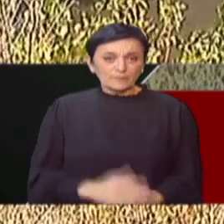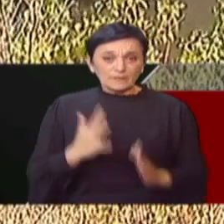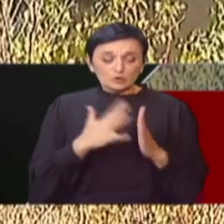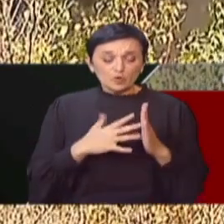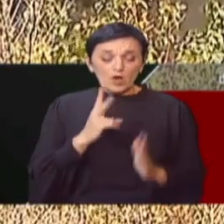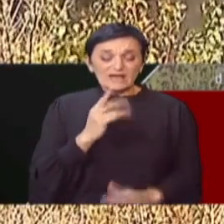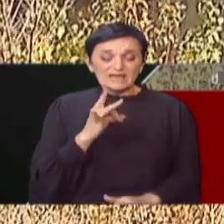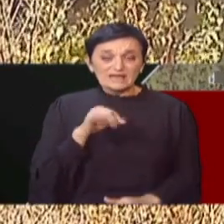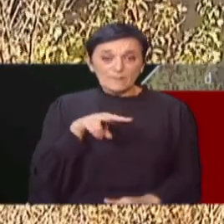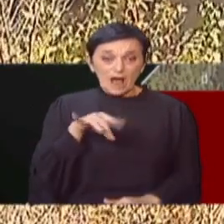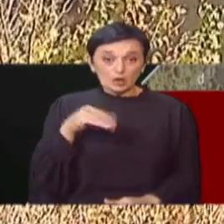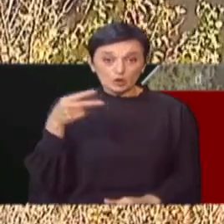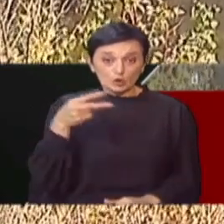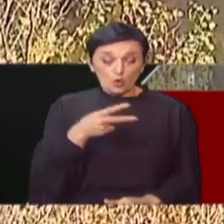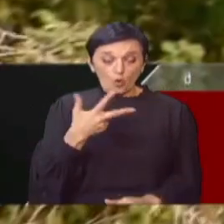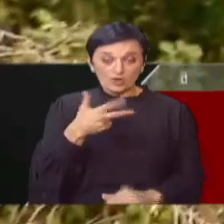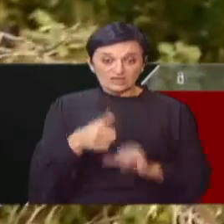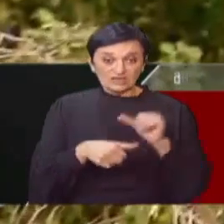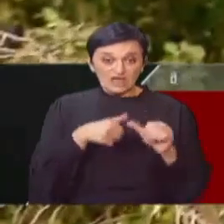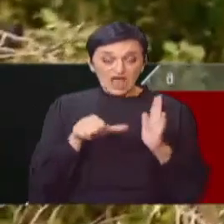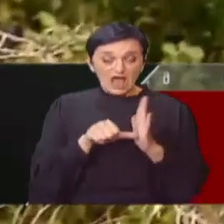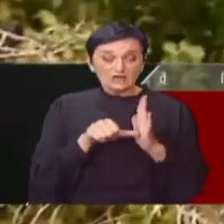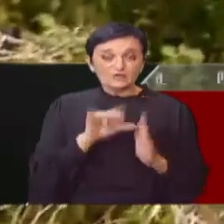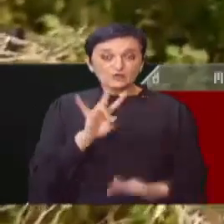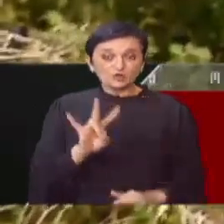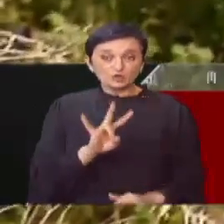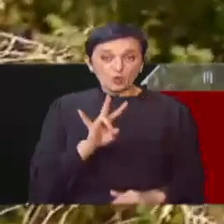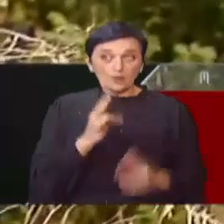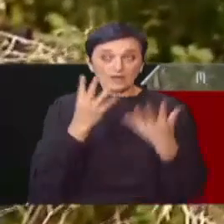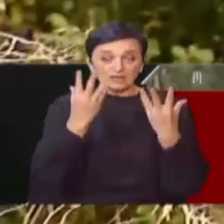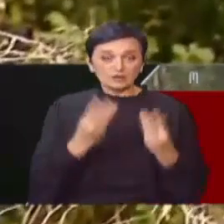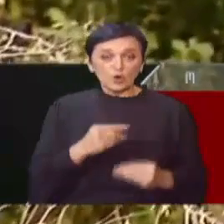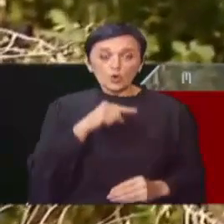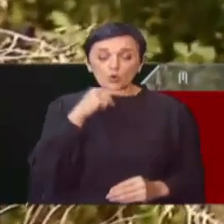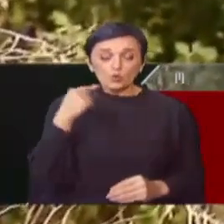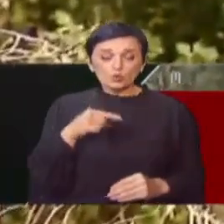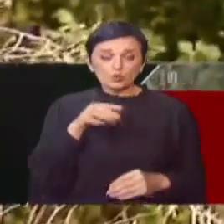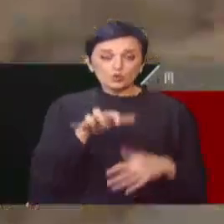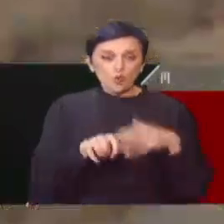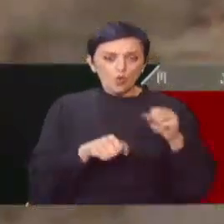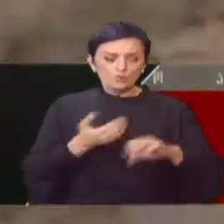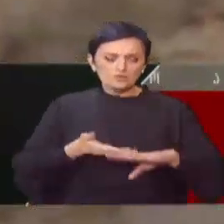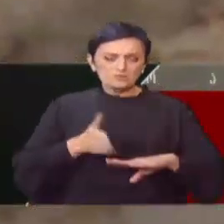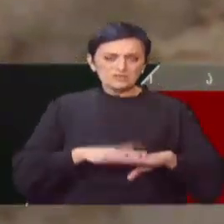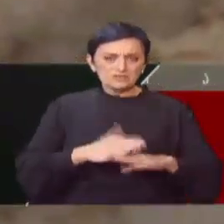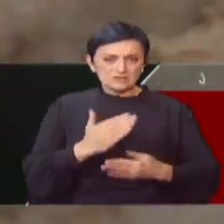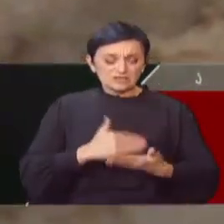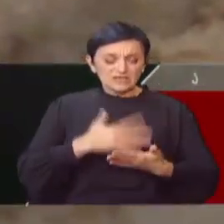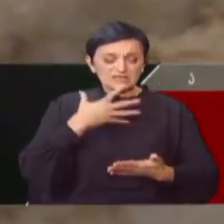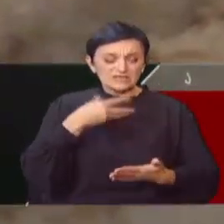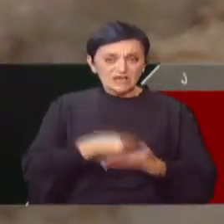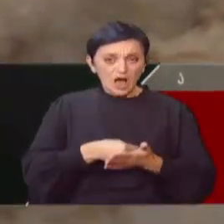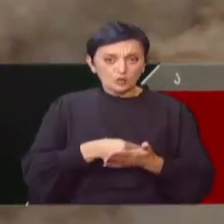Სოფელი კირბალი, 2023 წლის 6 ნოემბერი. Დღე როდესაც რუსული ოკუპაციის მძიმე შედეგები საკუთარ